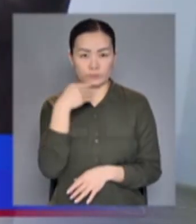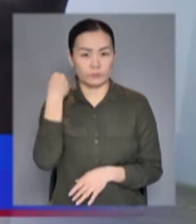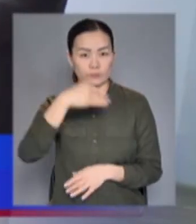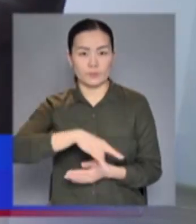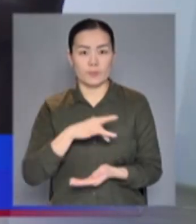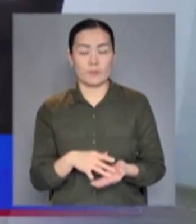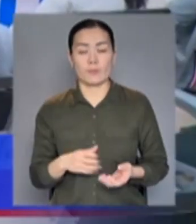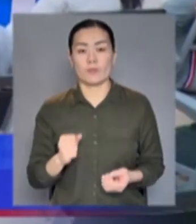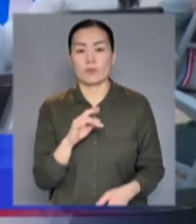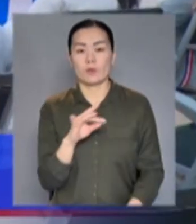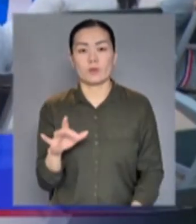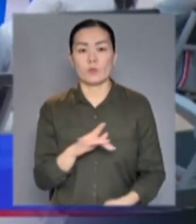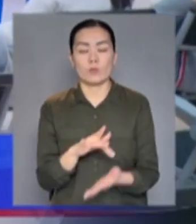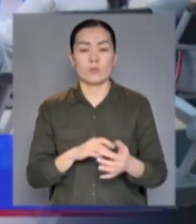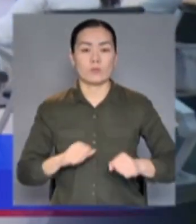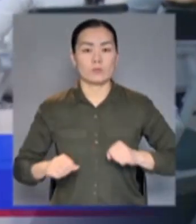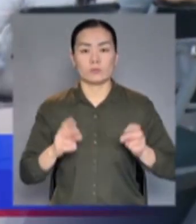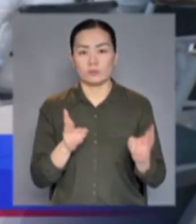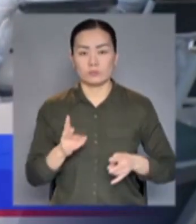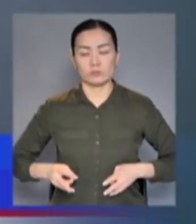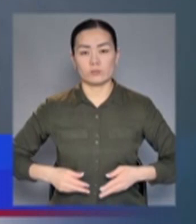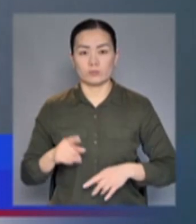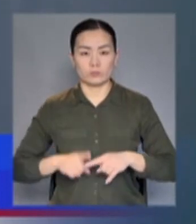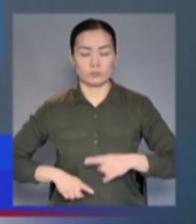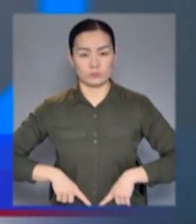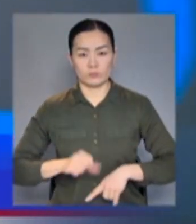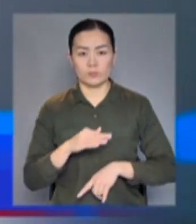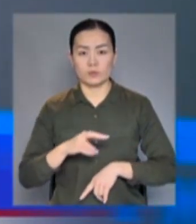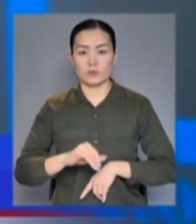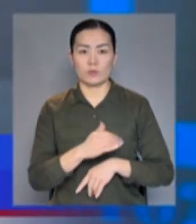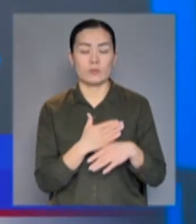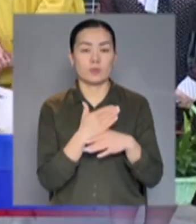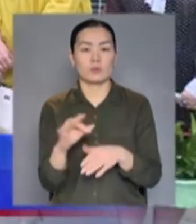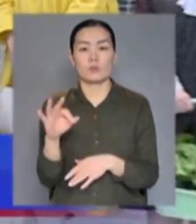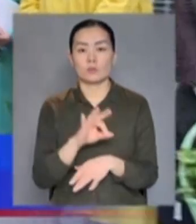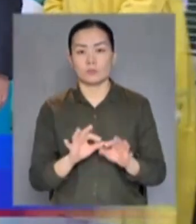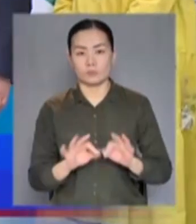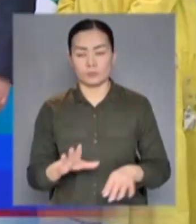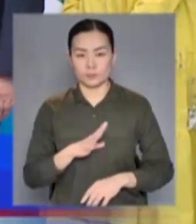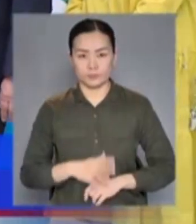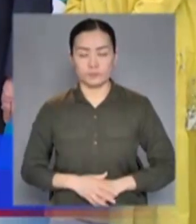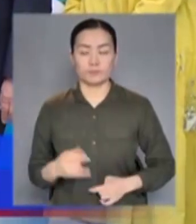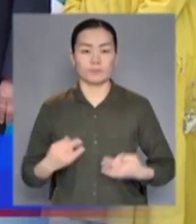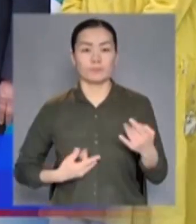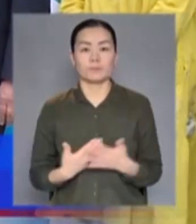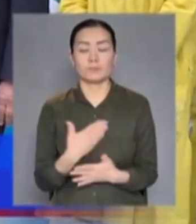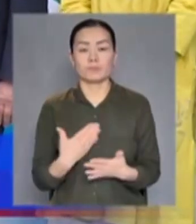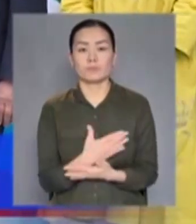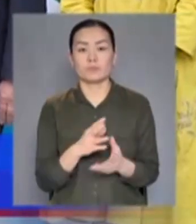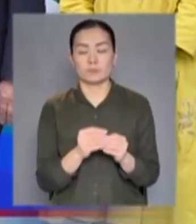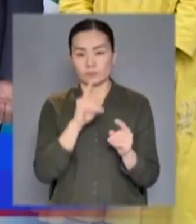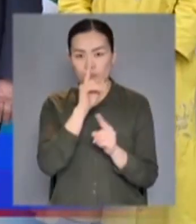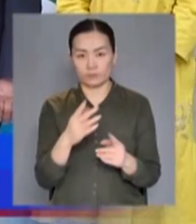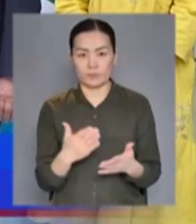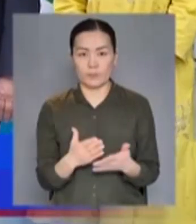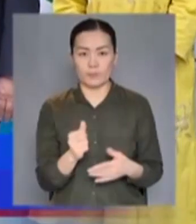Түркістан облысы Арыс қаласындағы жойқын жарылыстан зардап шеккен ағайынға атыраулықтардың көмегі турасында болды. Телерадио хабар форматының